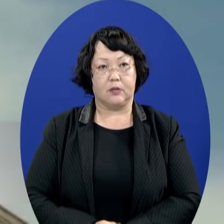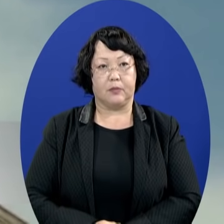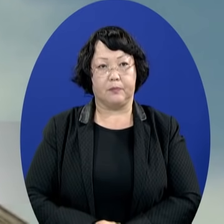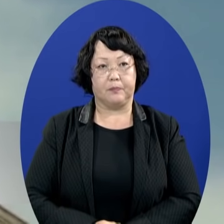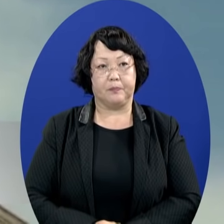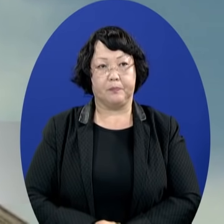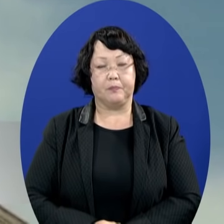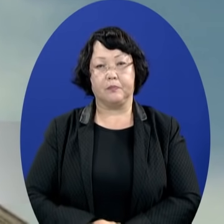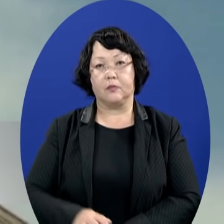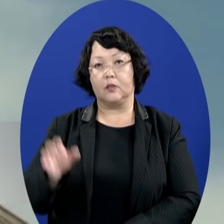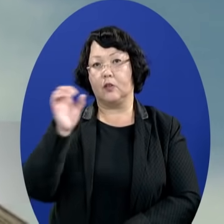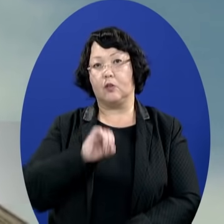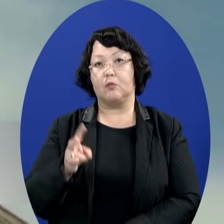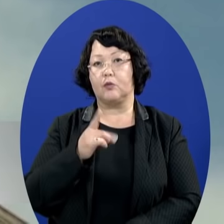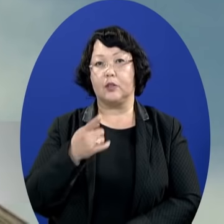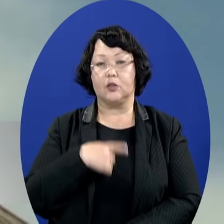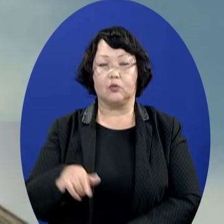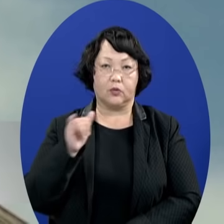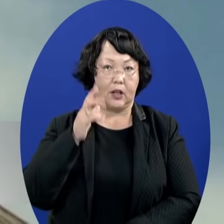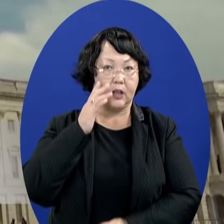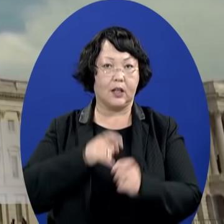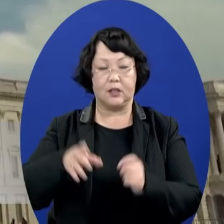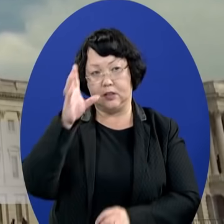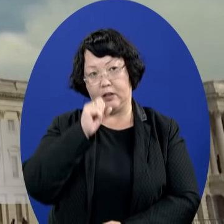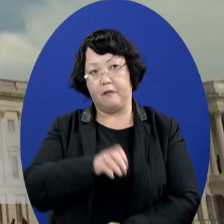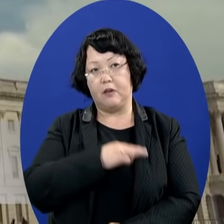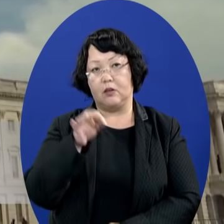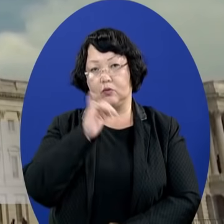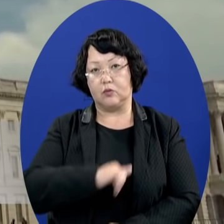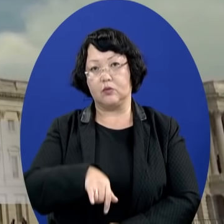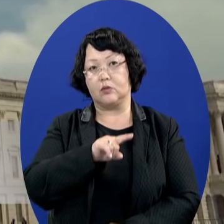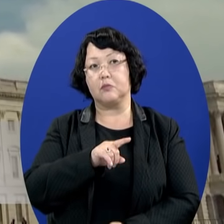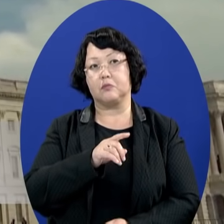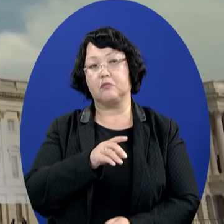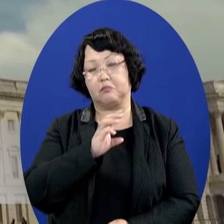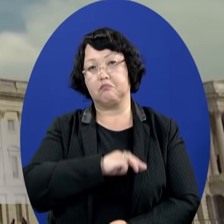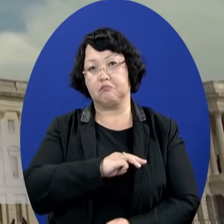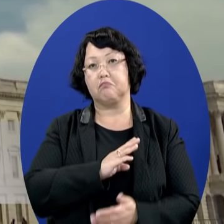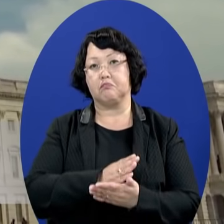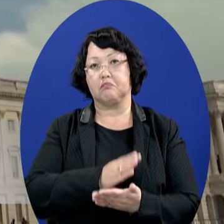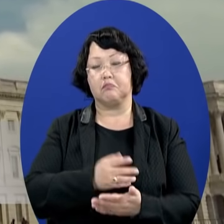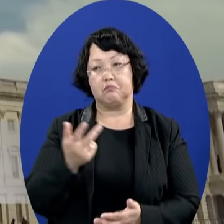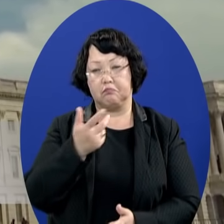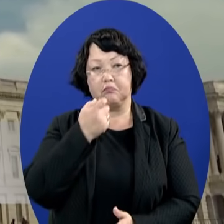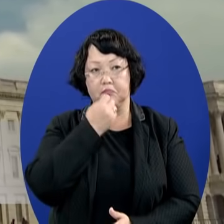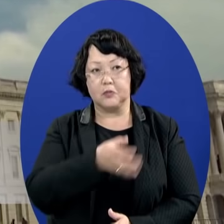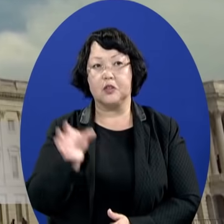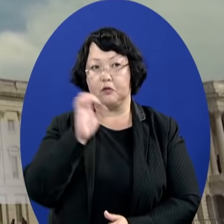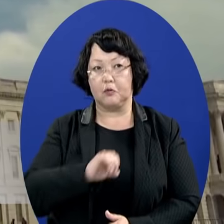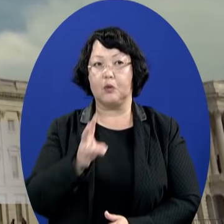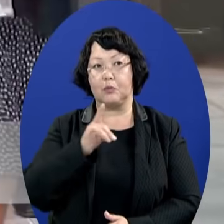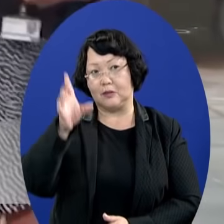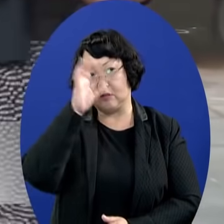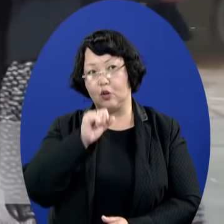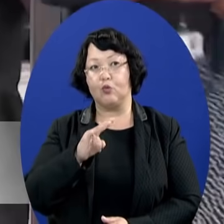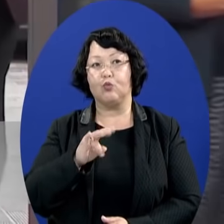За энэ хооронд Европын Холбооны гишүүн орнуудын гадаад хэргийн сайднаар Францын талд байгаагаа санал нэгтгээр илэрхийлсэн байна. Европын Холбооны сайднаар Нью-Йорк дахь